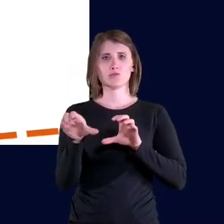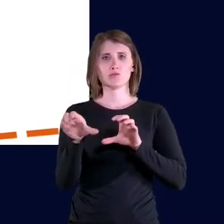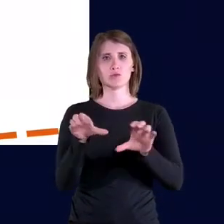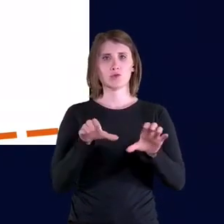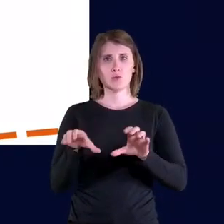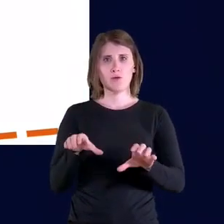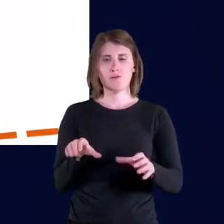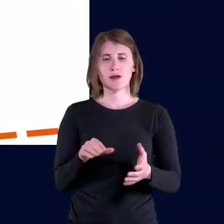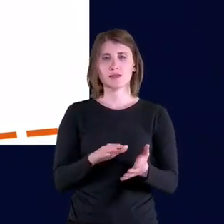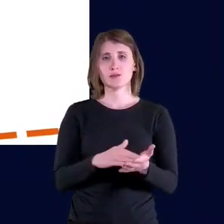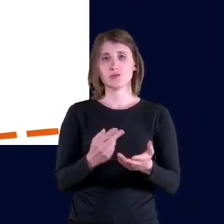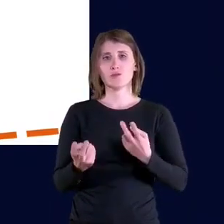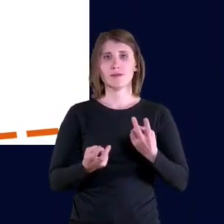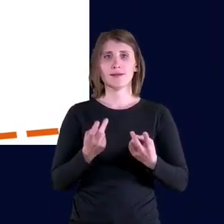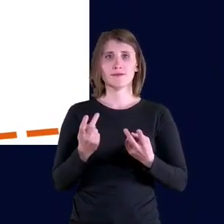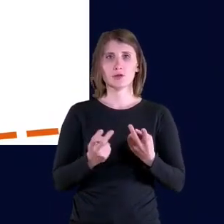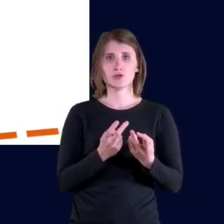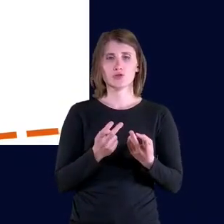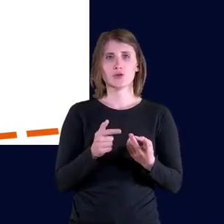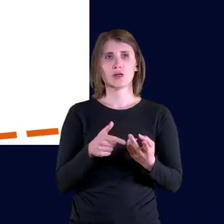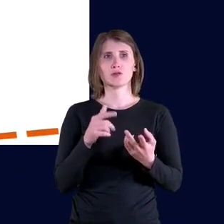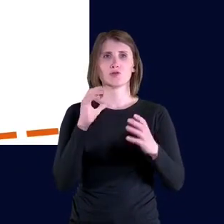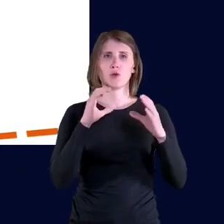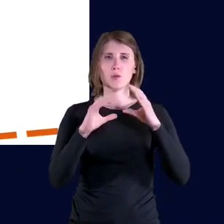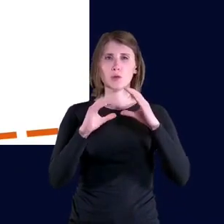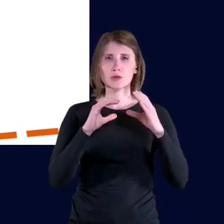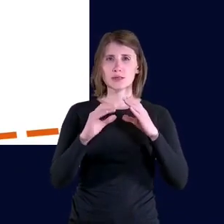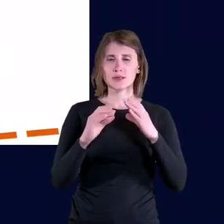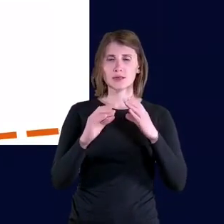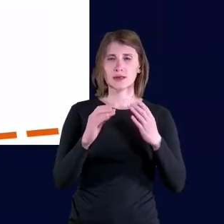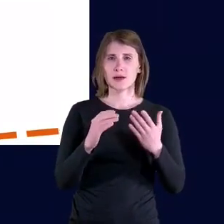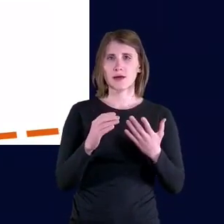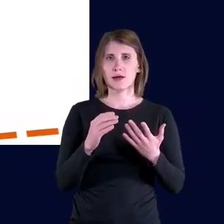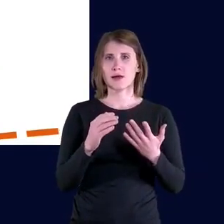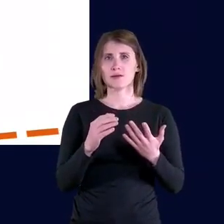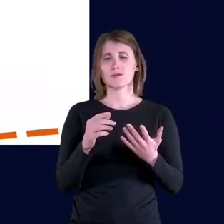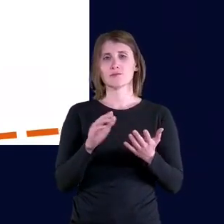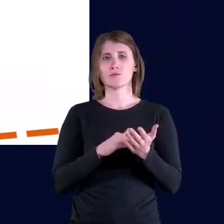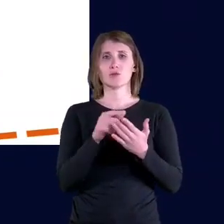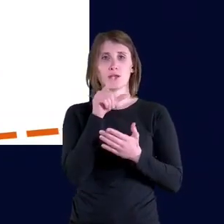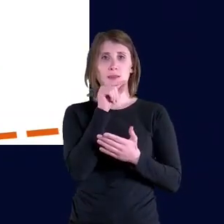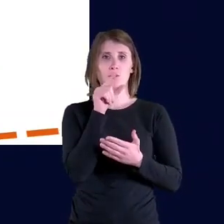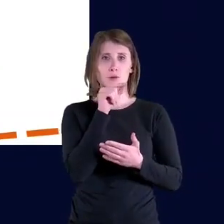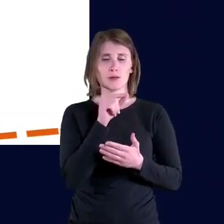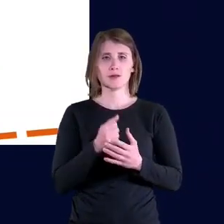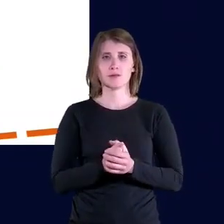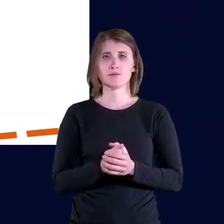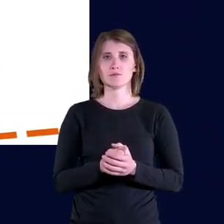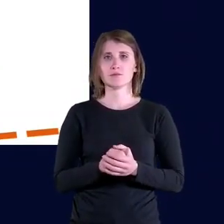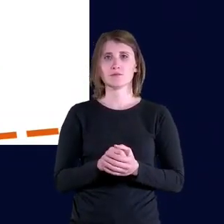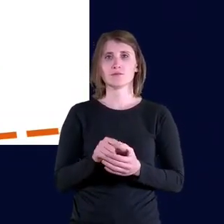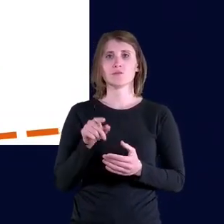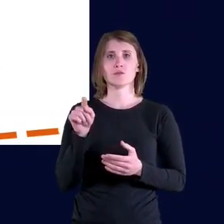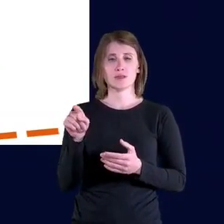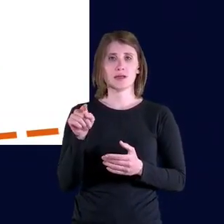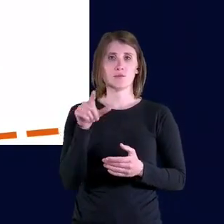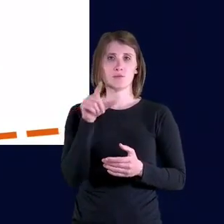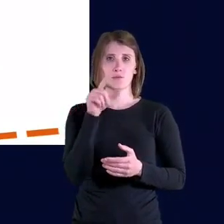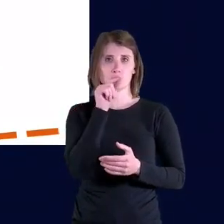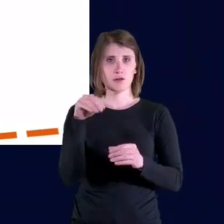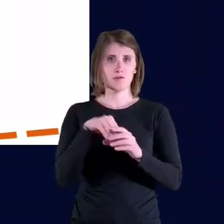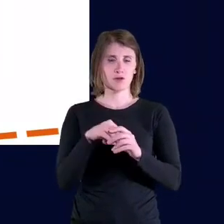za pomocą bliżej komunikaty który na Twitterze meter pokazuje też hashtagi